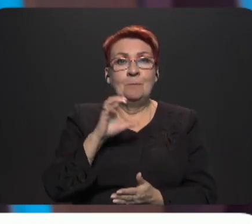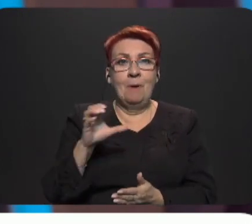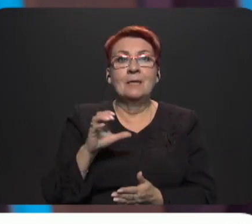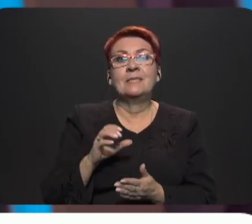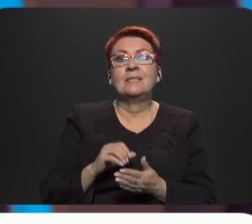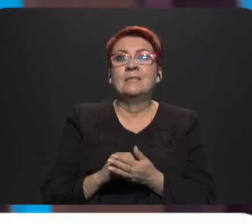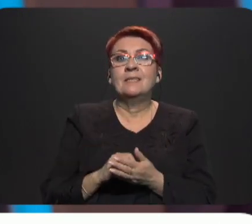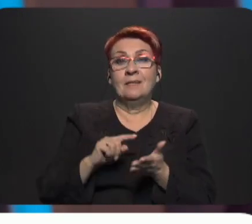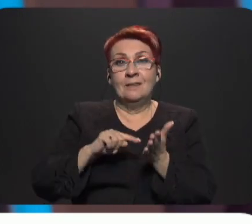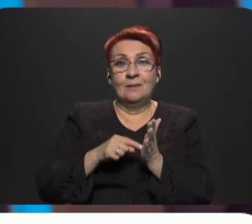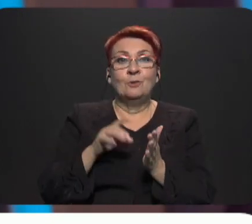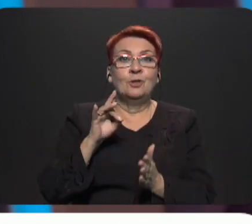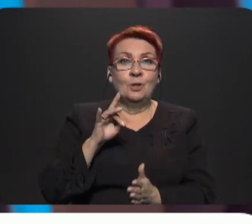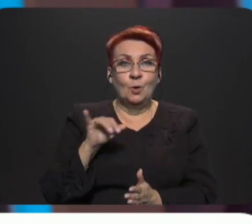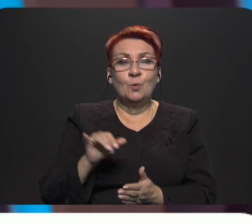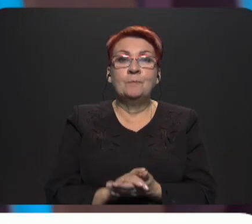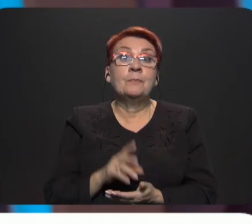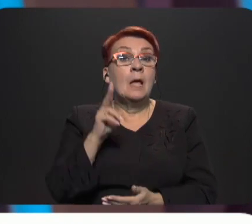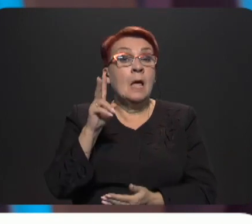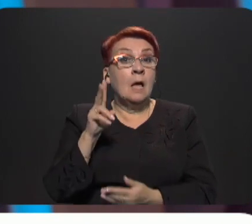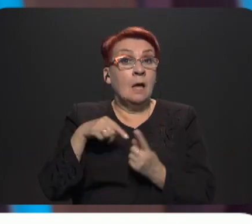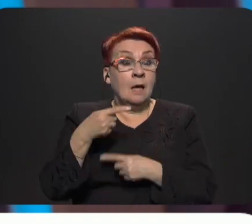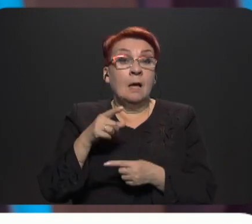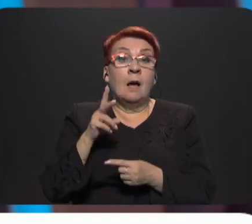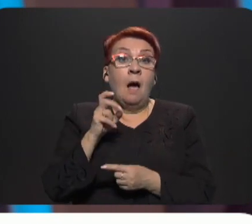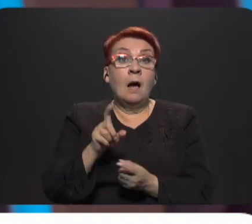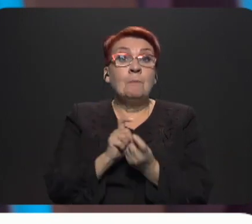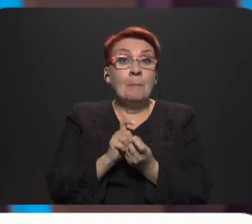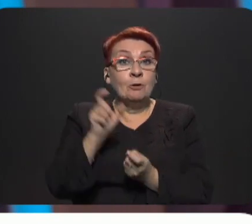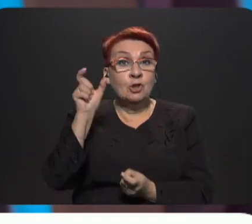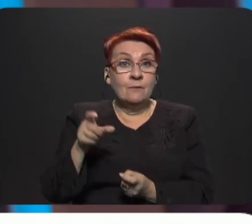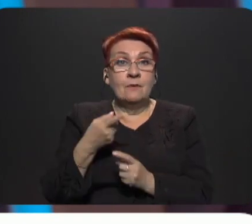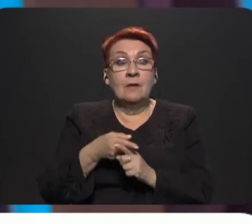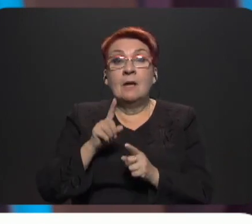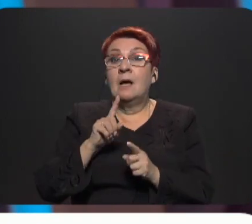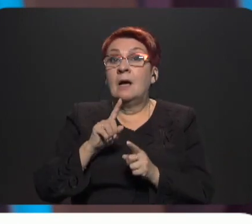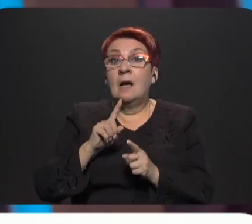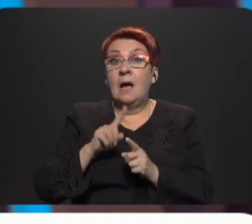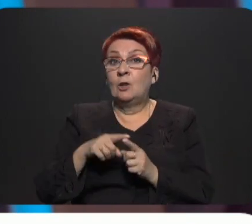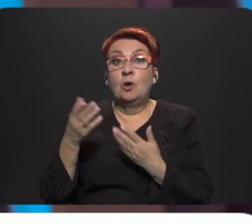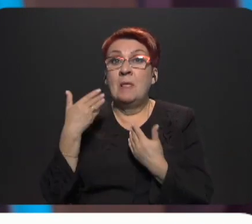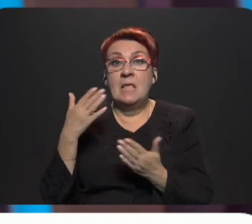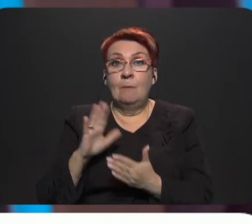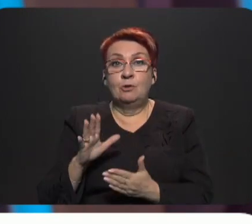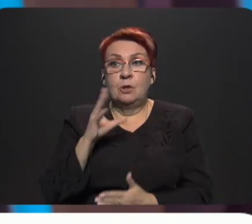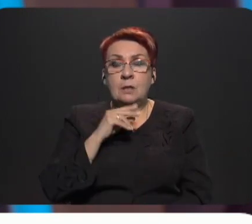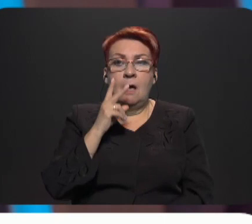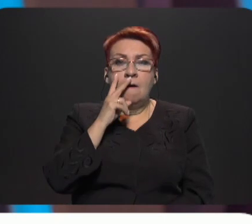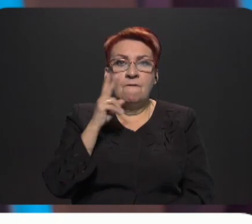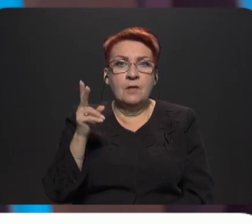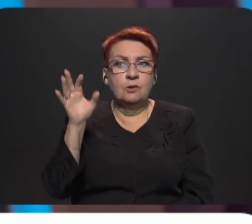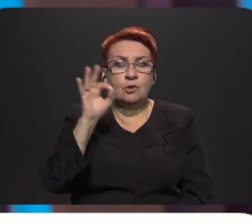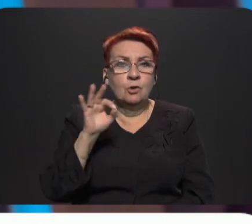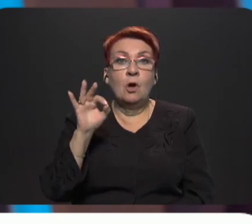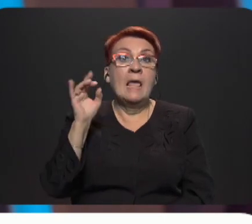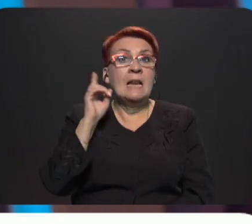почты. Батюшка, как побороть ненависть к человеку, с которым не общаешься и который ничего плохого тебе не делал? Как только вижу его или слышу